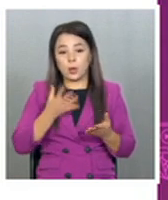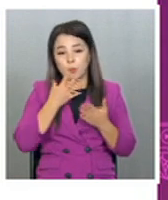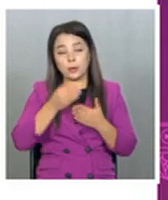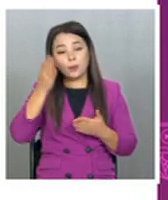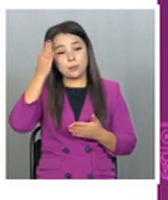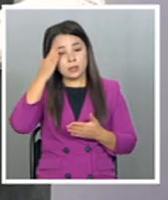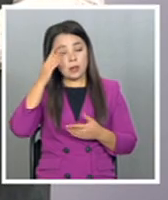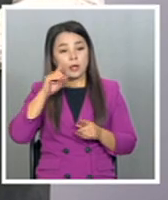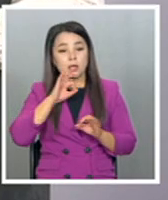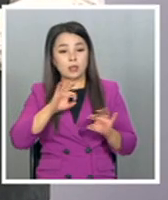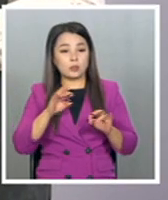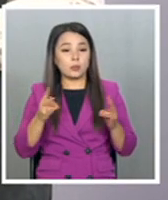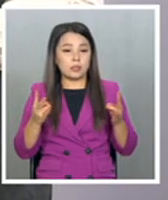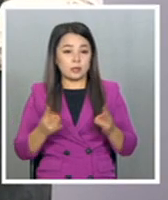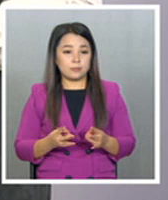пікіріңізді білдіріңіз.